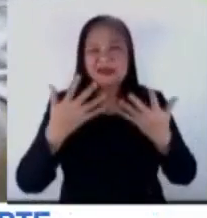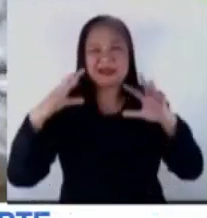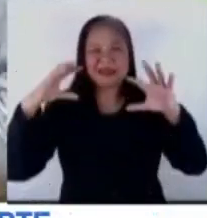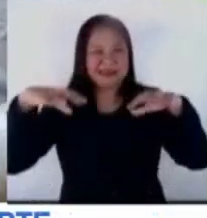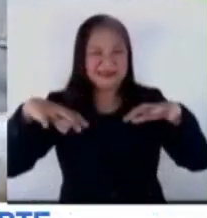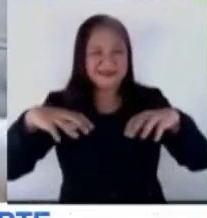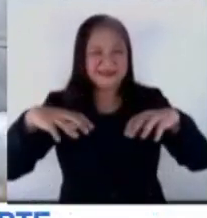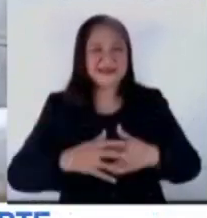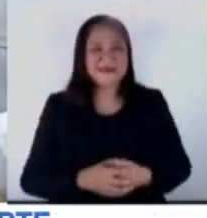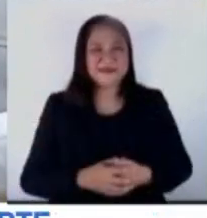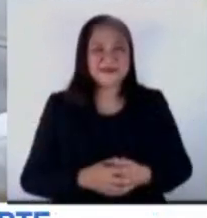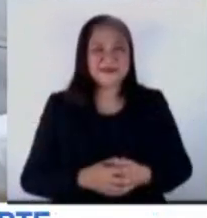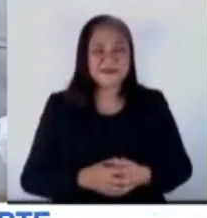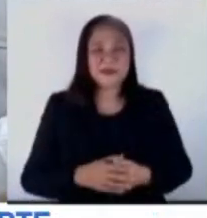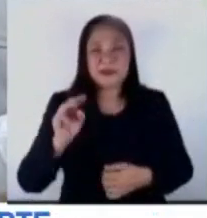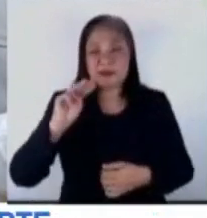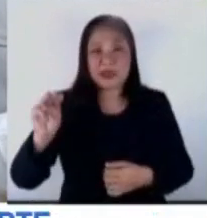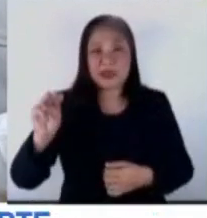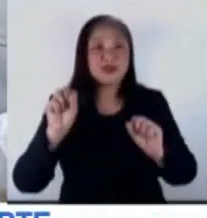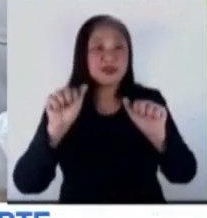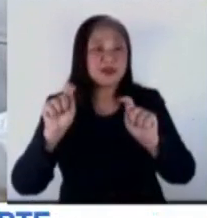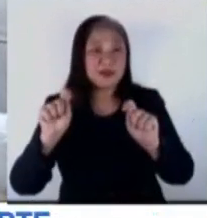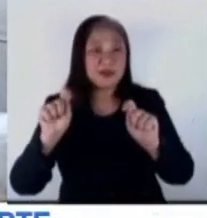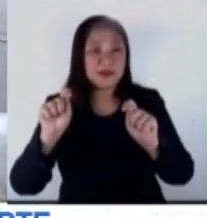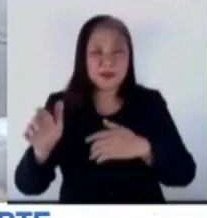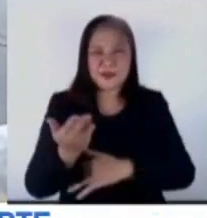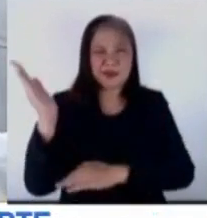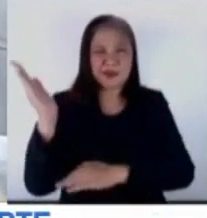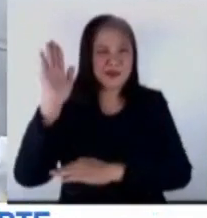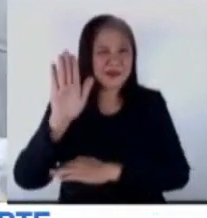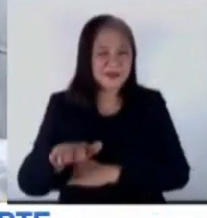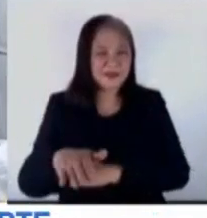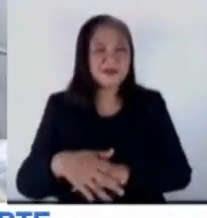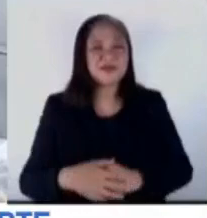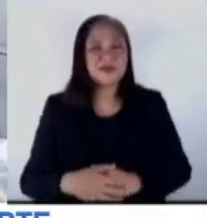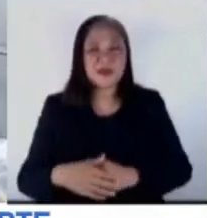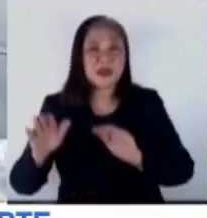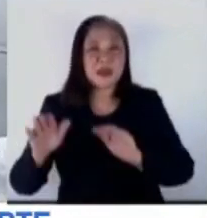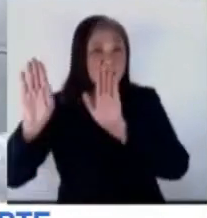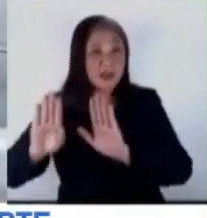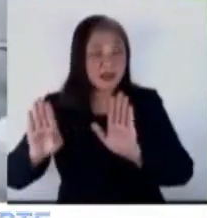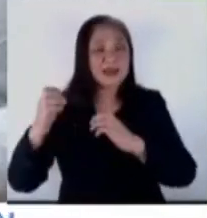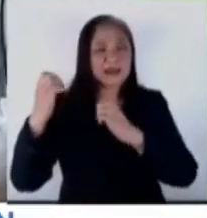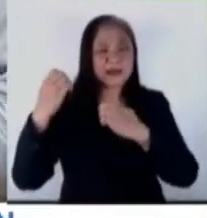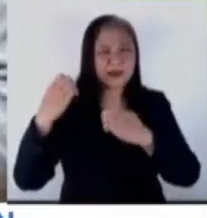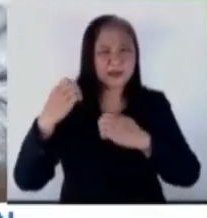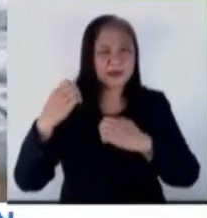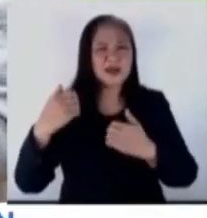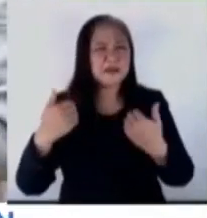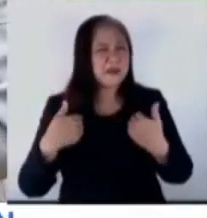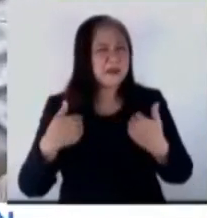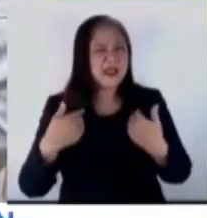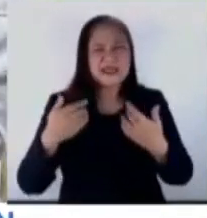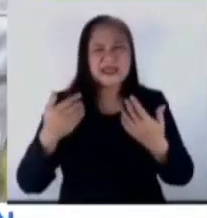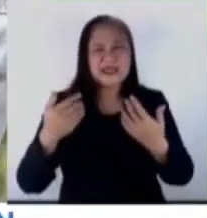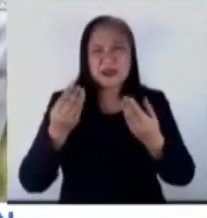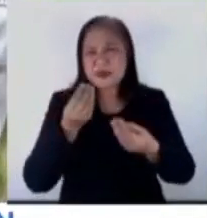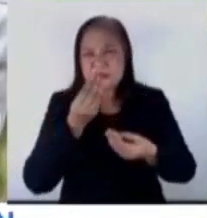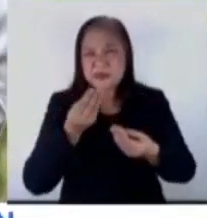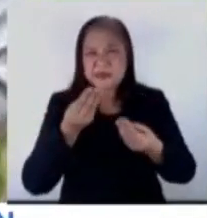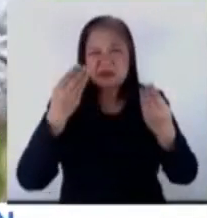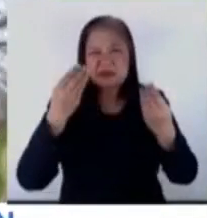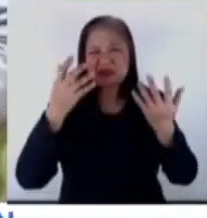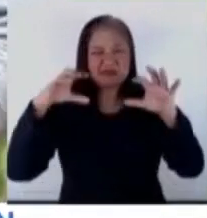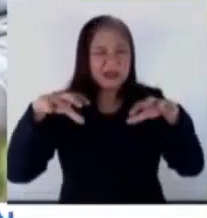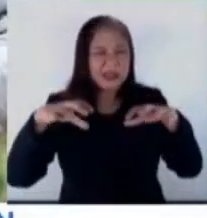Sabado, maghapon yan. Pagdating ng Linggo, asahan pa rin ang mababang tsansa ng ulan dito sa Metro Manila mula umaga hanggang